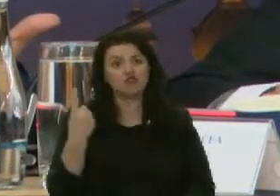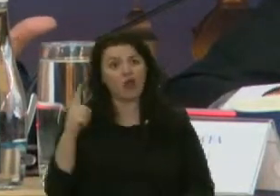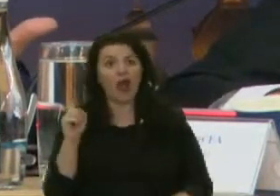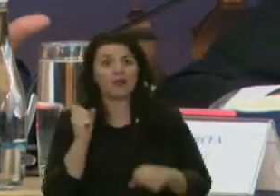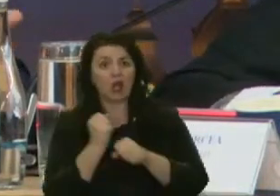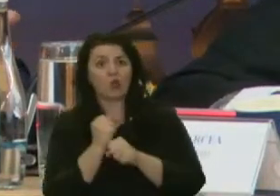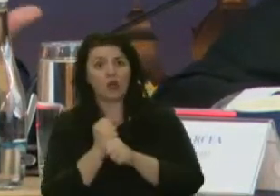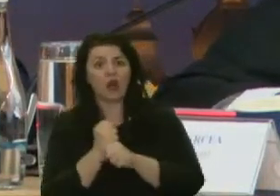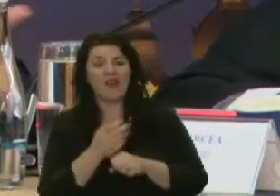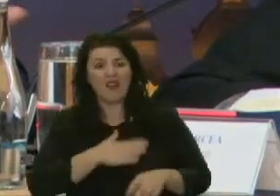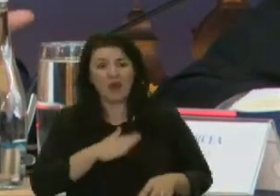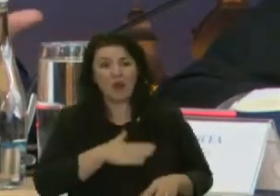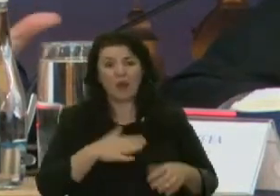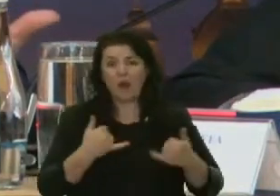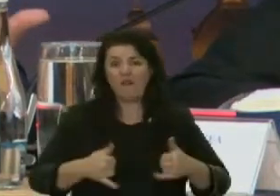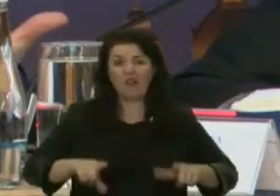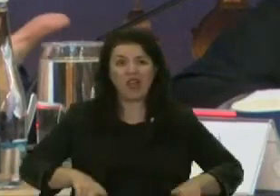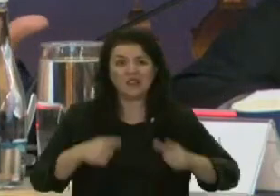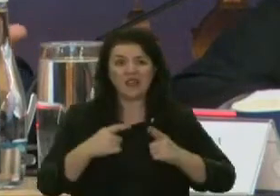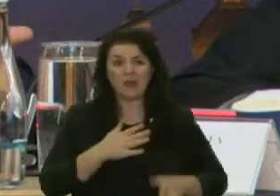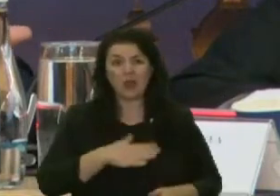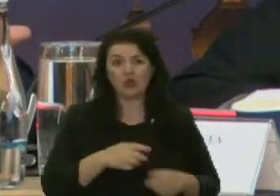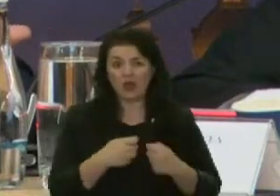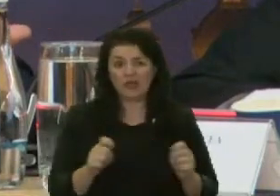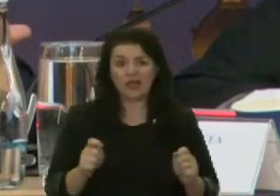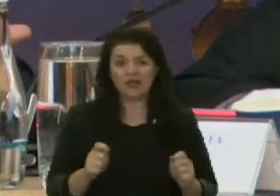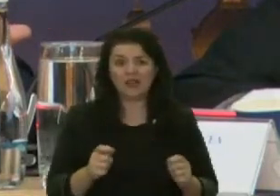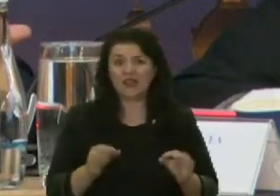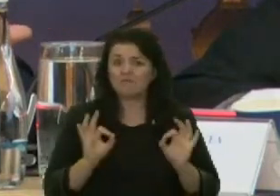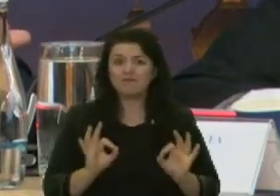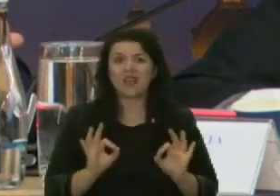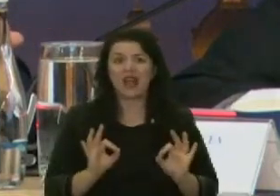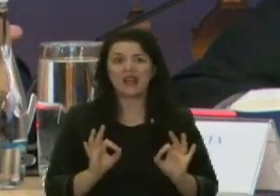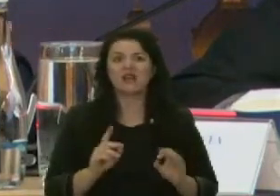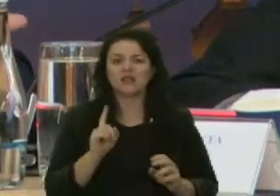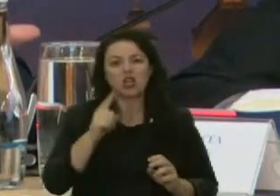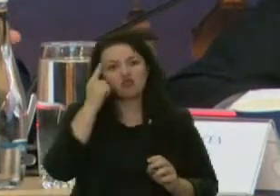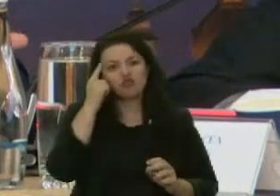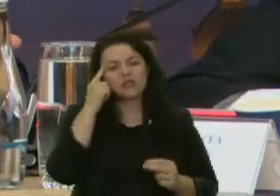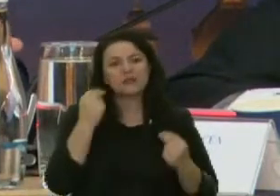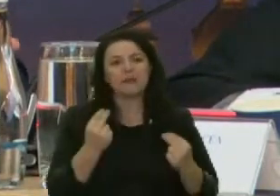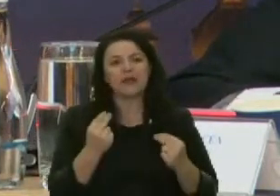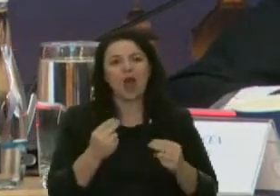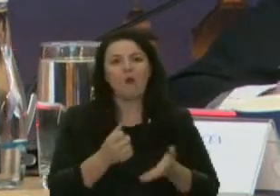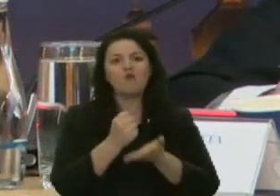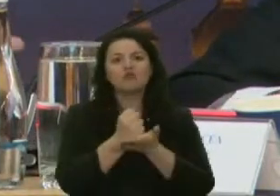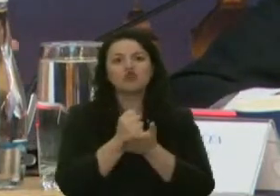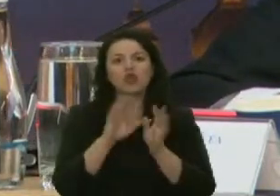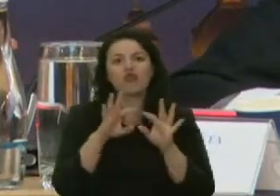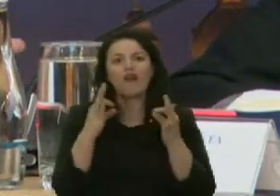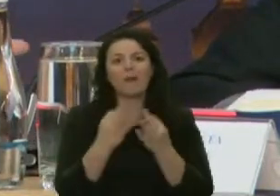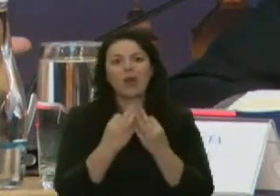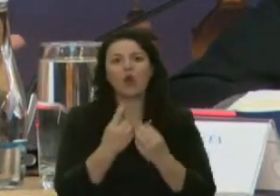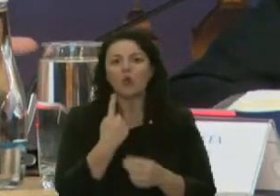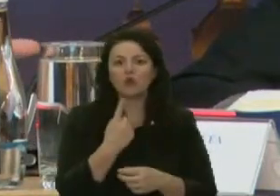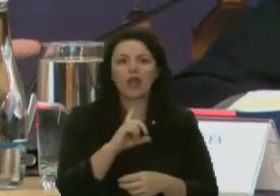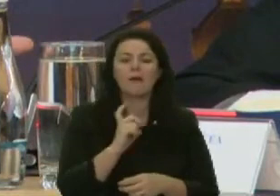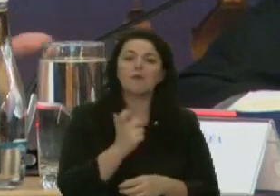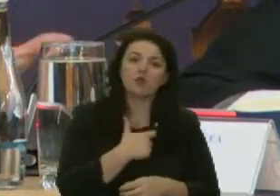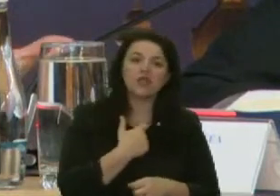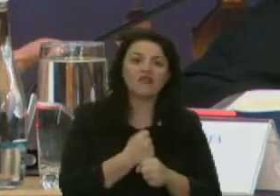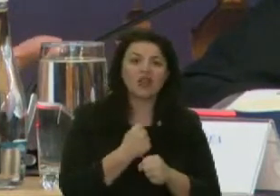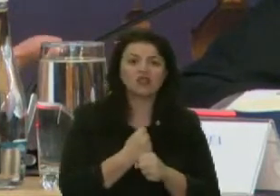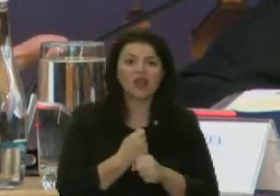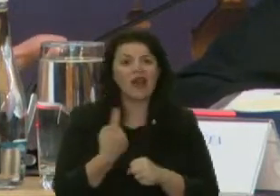dorit deodată acuma în viața noastră să le avem pe toate evident că așa ar fi bine ideal dar știți bine că și în bugetul familiei dumneavoastră unele le puteți face altele le faceți